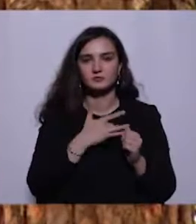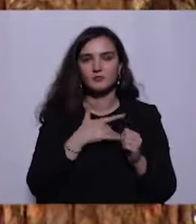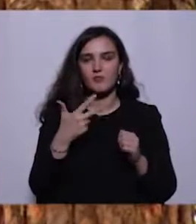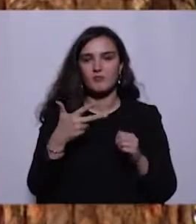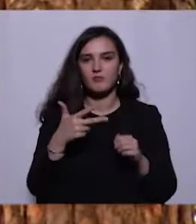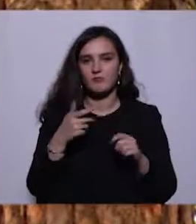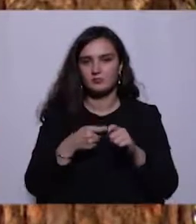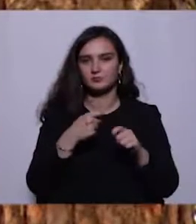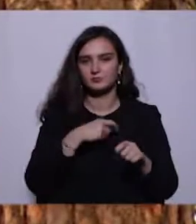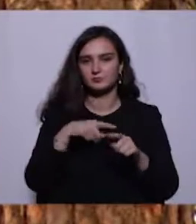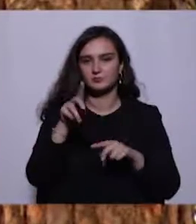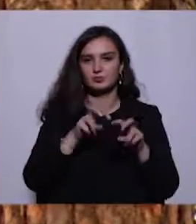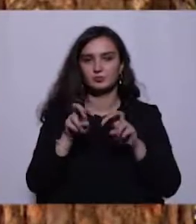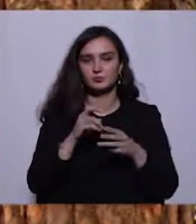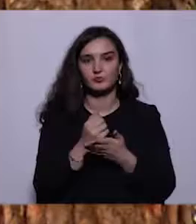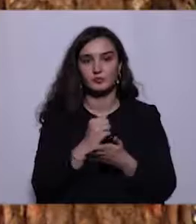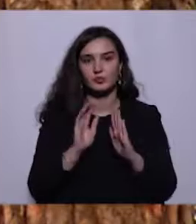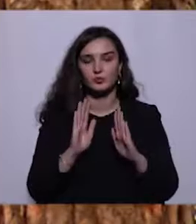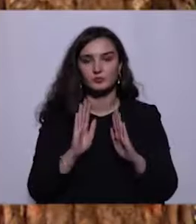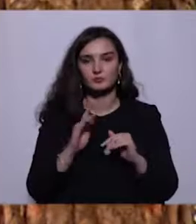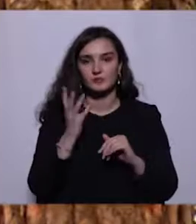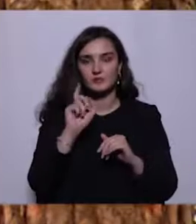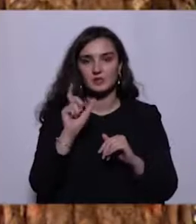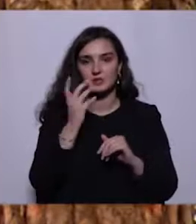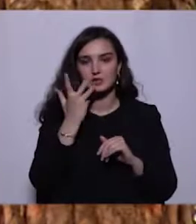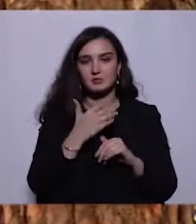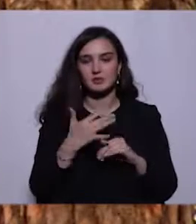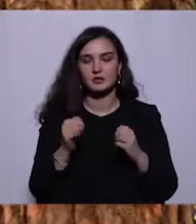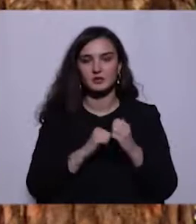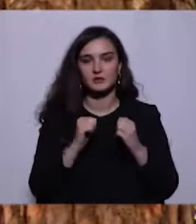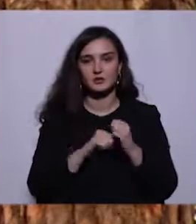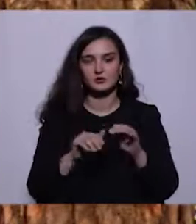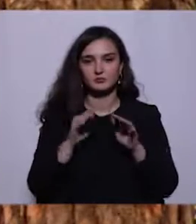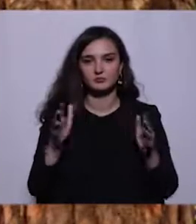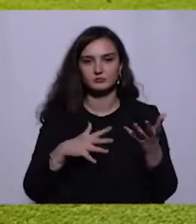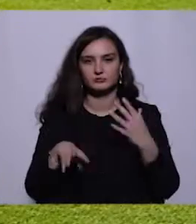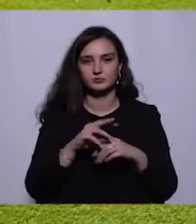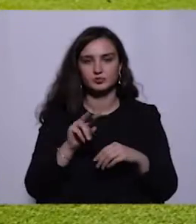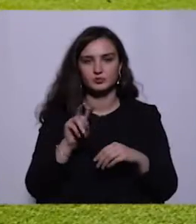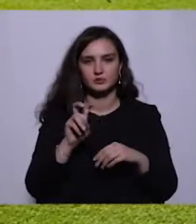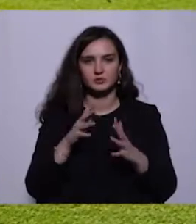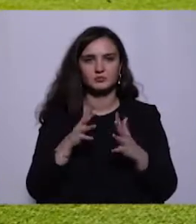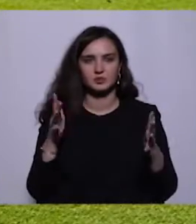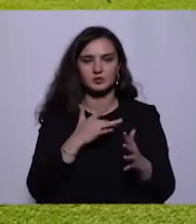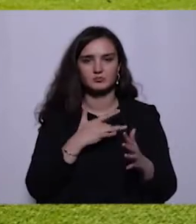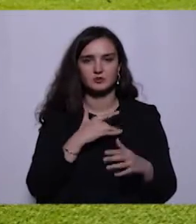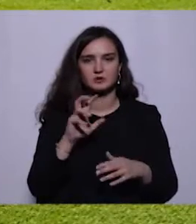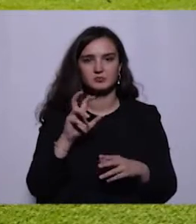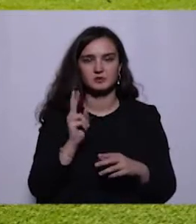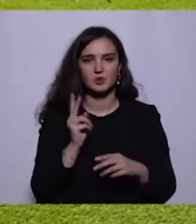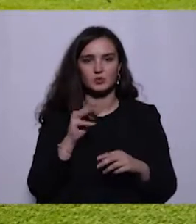30 კილომეტრში მოიპოვება, ხოლო ცისფერი ქვიშაქვის ლოდები 200-ზე მეტი, სადღაც